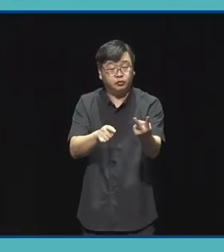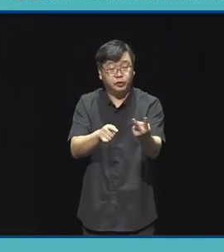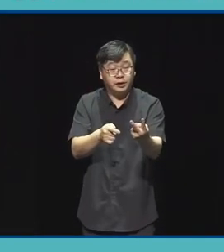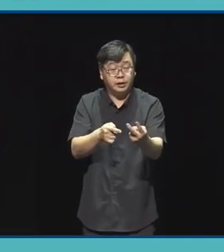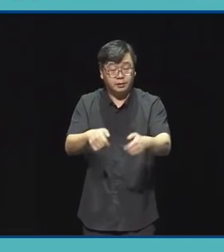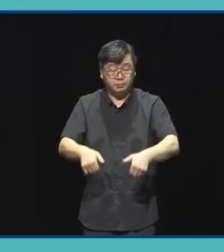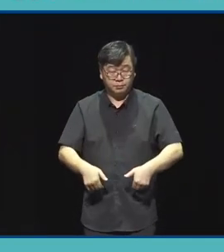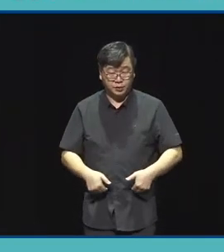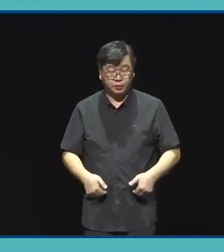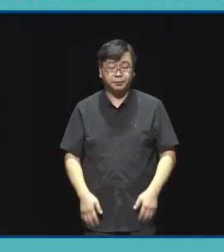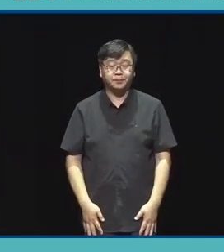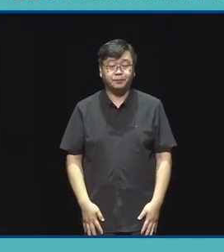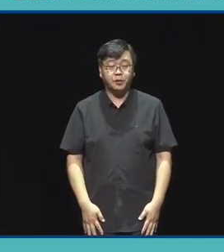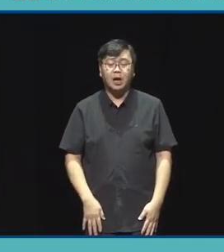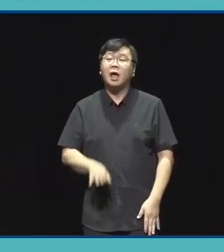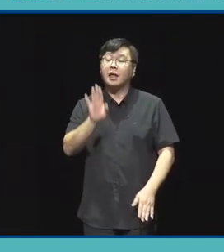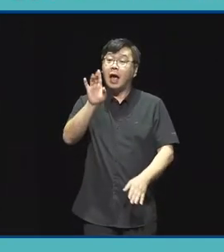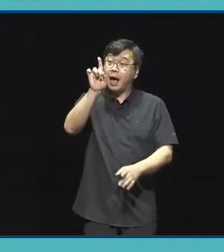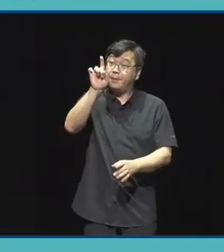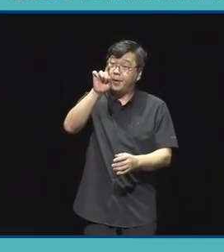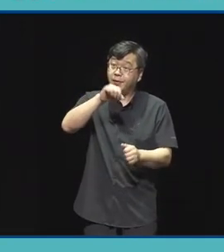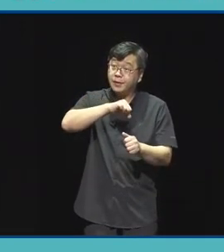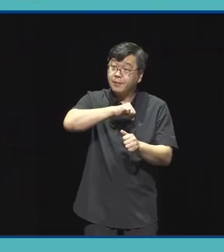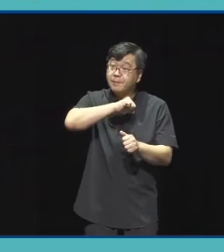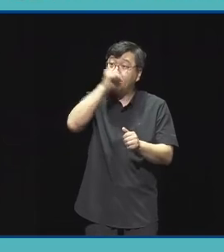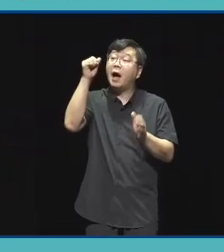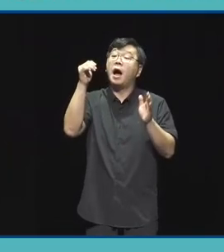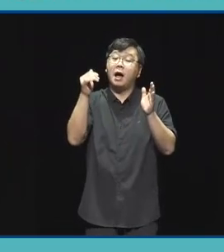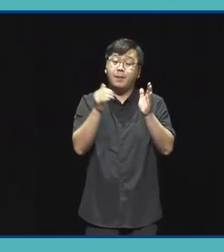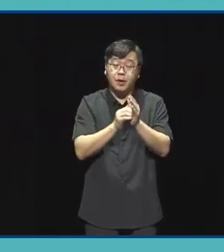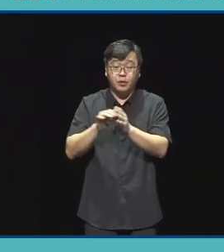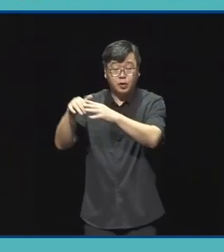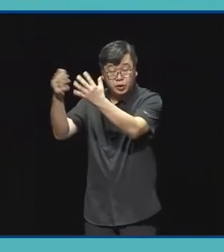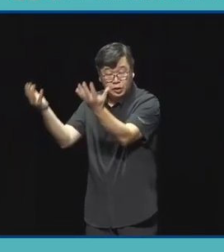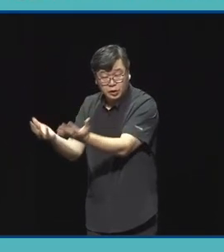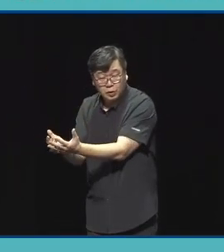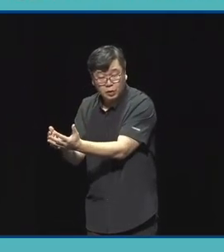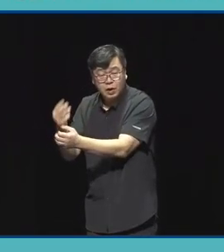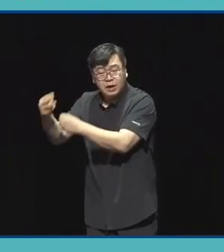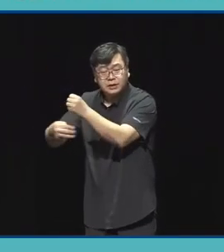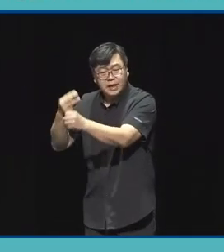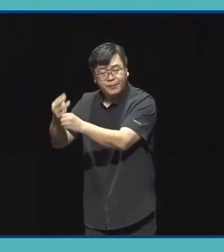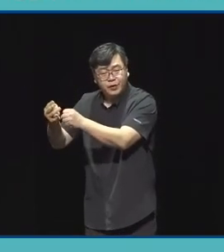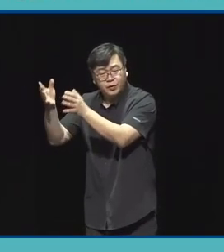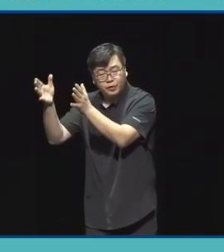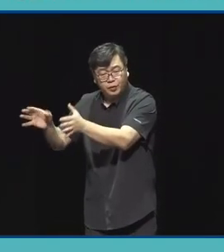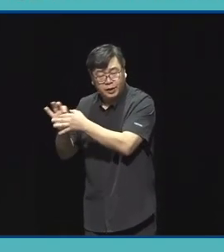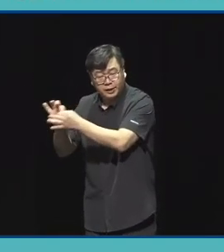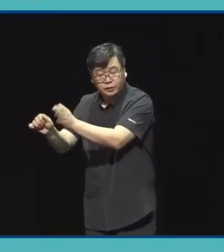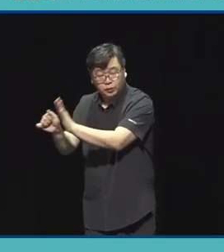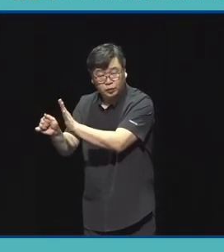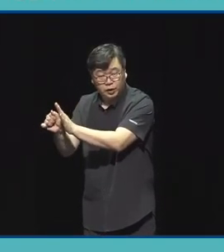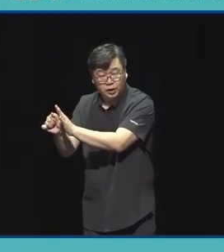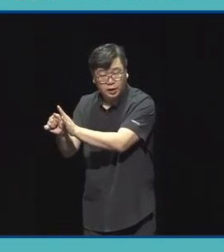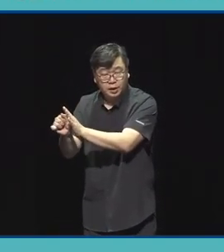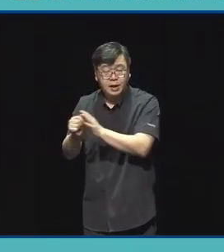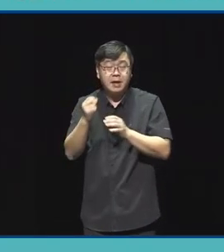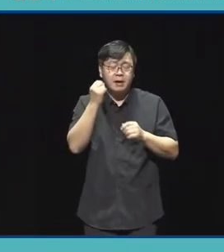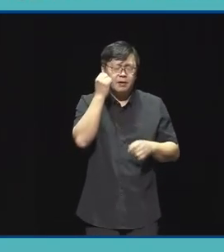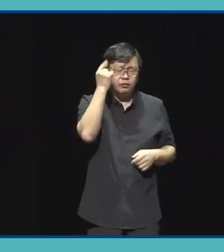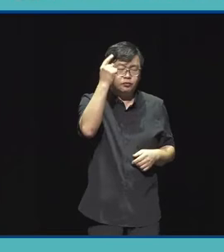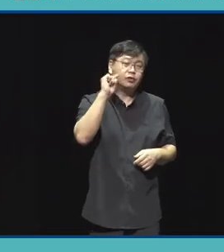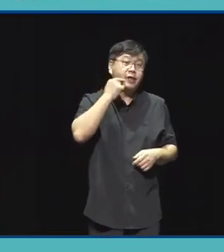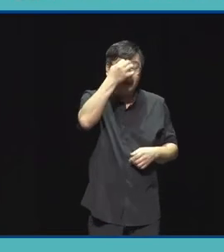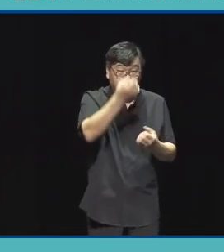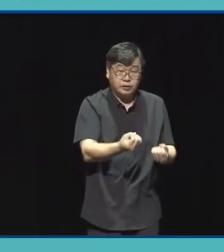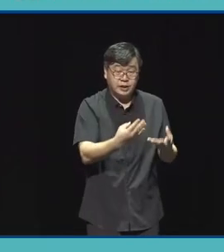장르대표 공연예술제는 한번 선정이 되시면 3년간 연속 지원을 받게 될 예정이고요 우수공인 예술제는 단년간